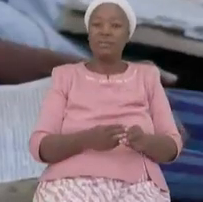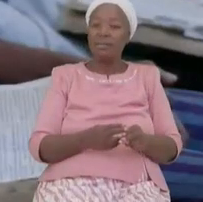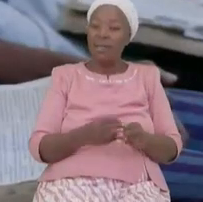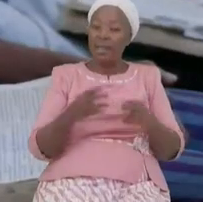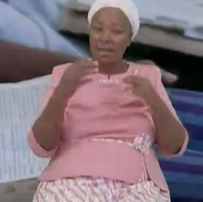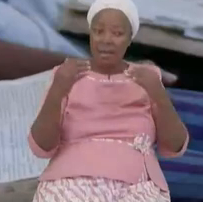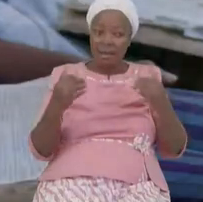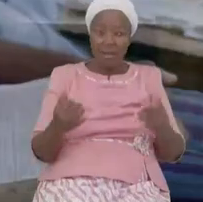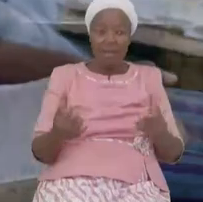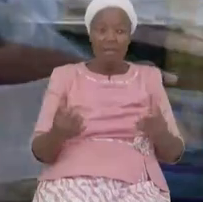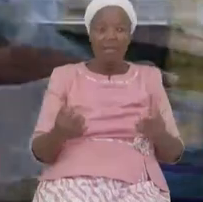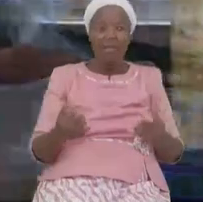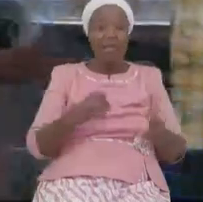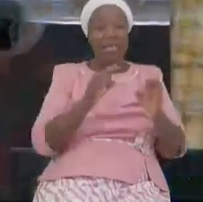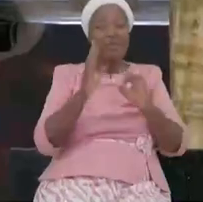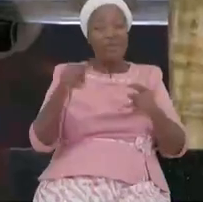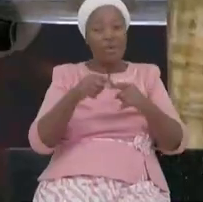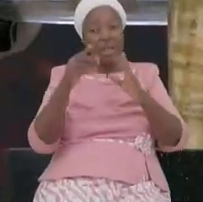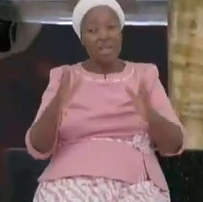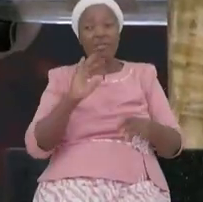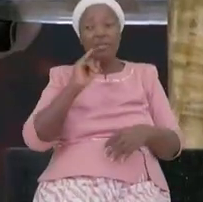si ton ennemi est têtu,